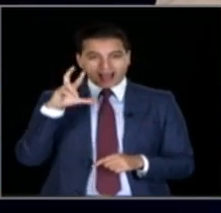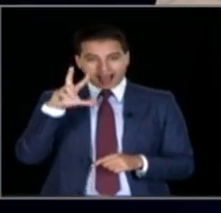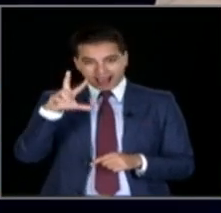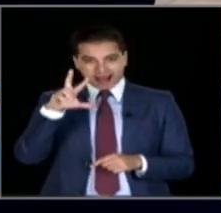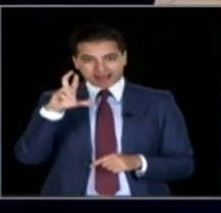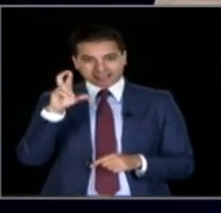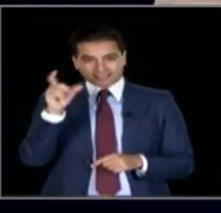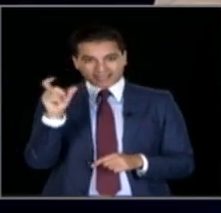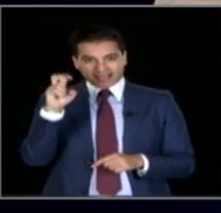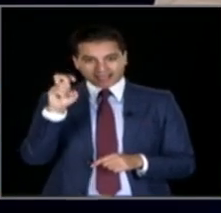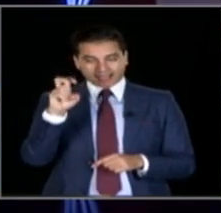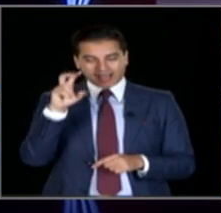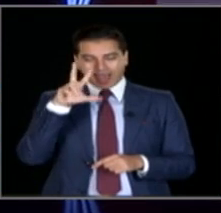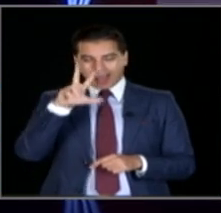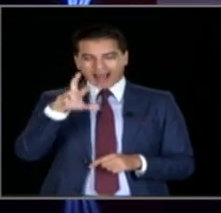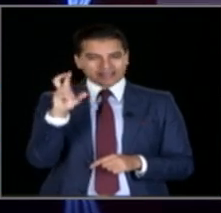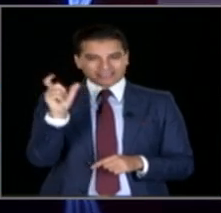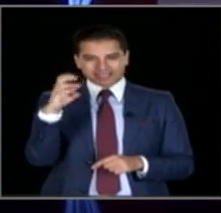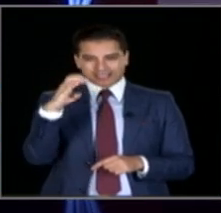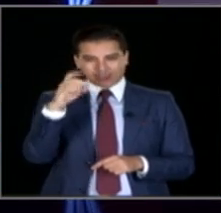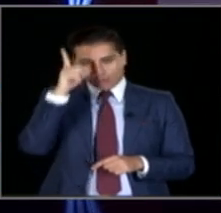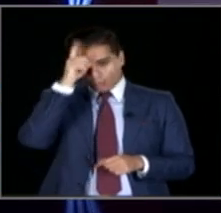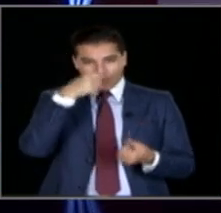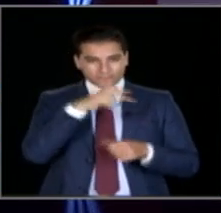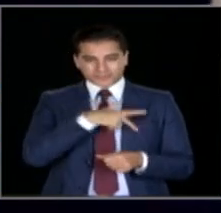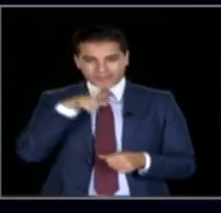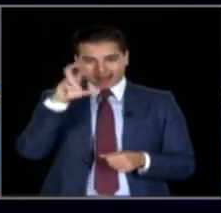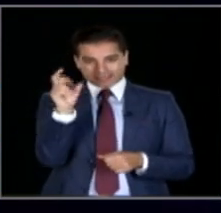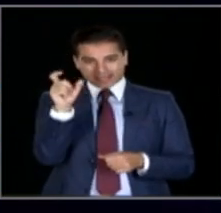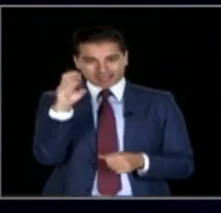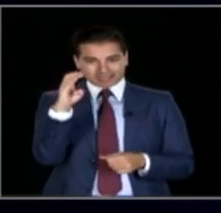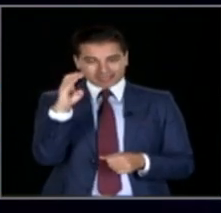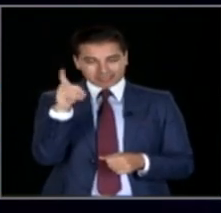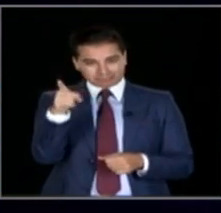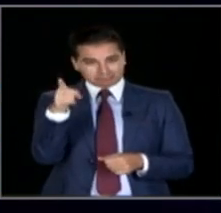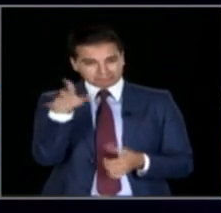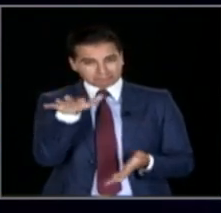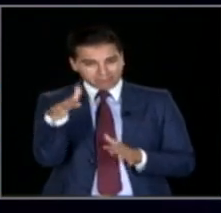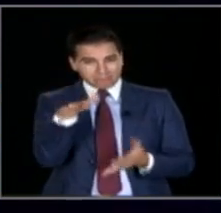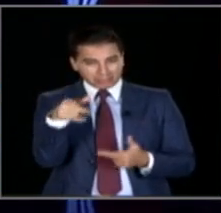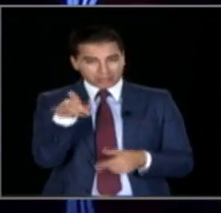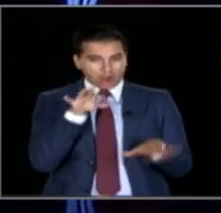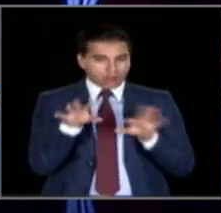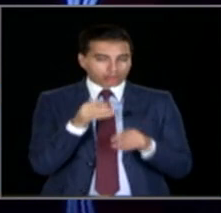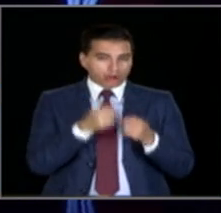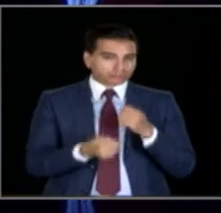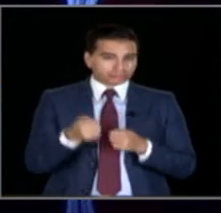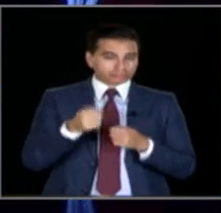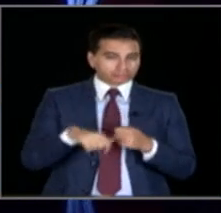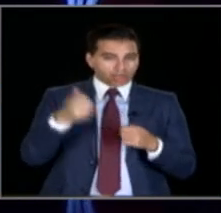القوي نفس اجابتك ولا كان عندك اجابه تانية؟ ما تقولهاش لو عندك اجابه تانية. جايز تطلع في الاختيارات. ماشي. ان